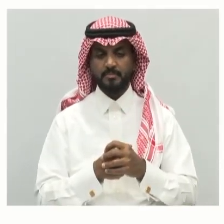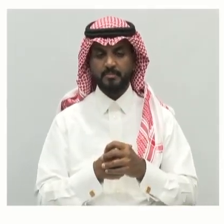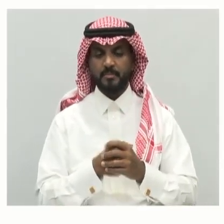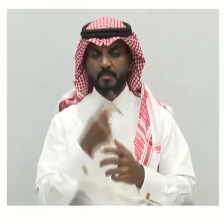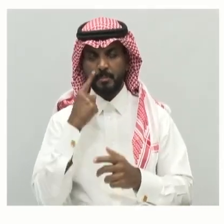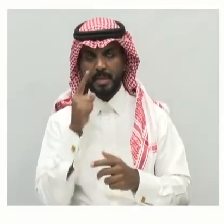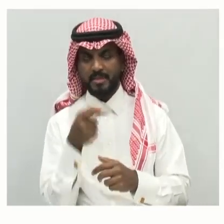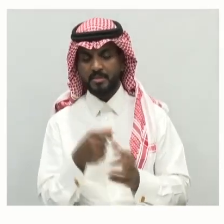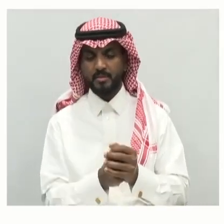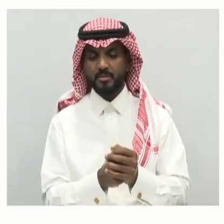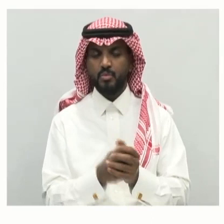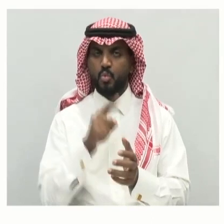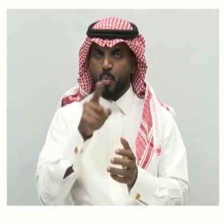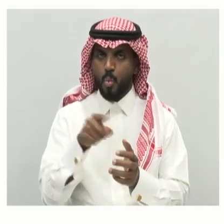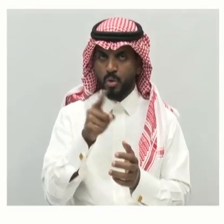الشكل